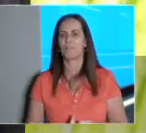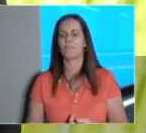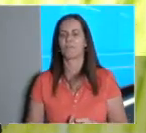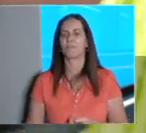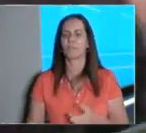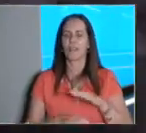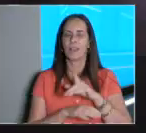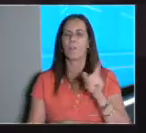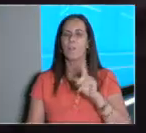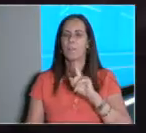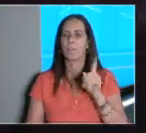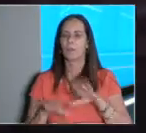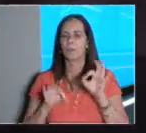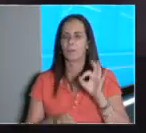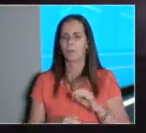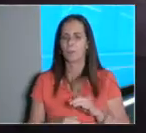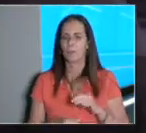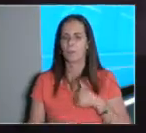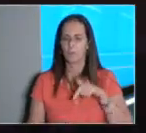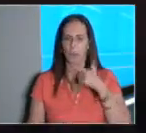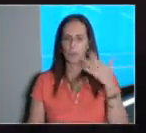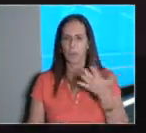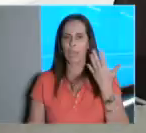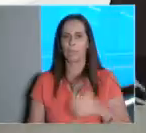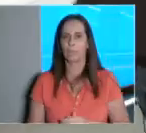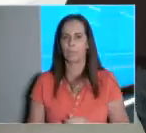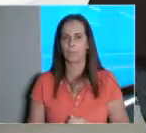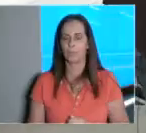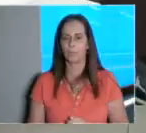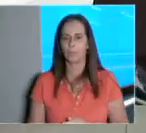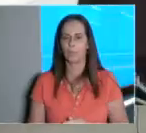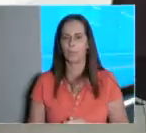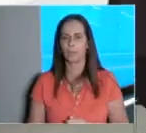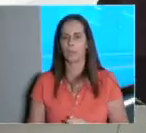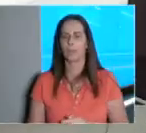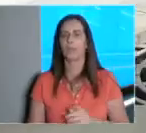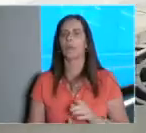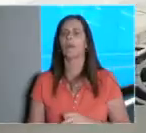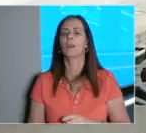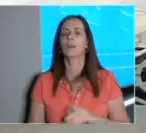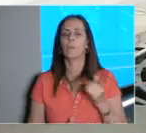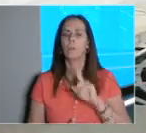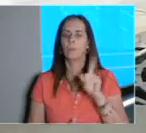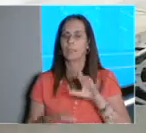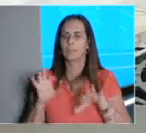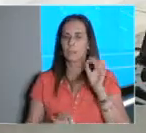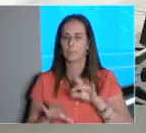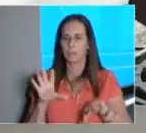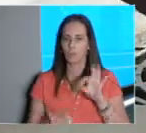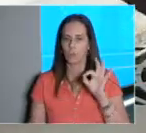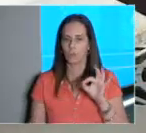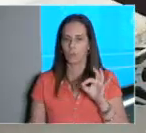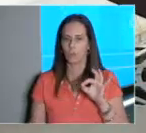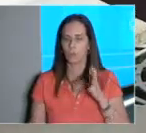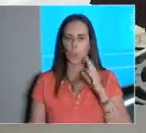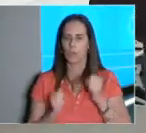על הים, הכל. למי תצביעי בבחירות הקרובות? לא, אני פה הרבה שנים. אוקיי. לא, לא, הלך, עזב אותנו. למי תצביעי בבחירות הקרובות? הוא לא רוצה